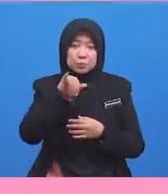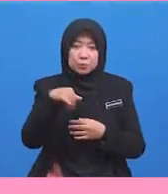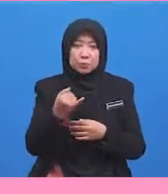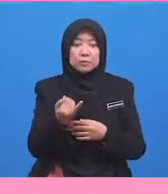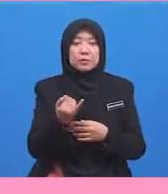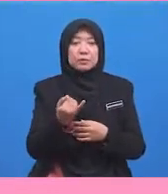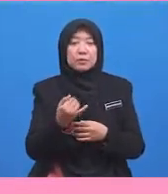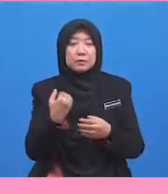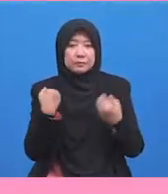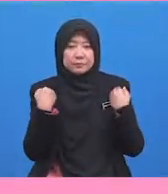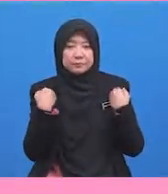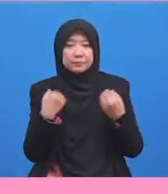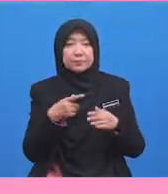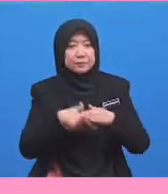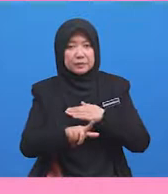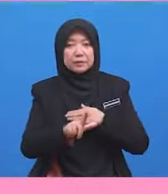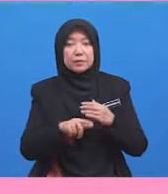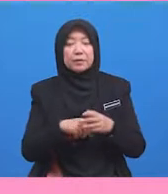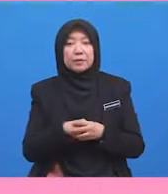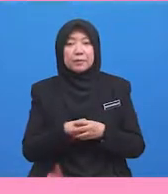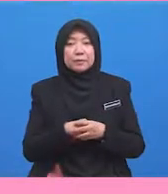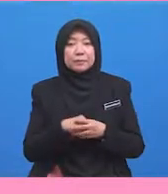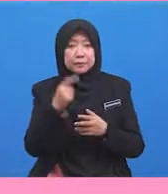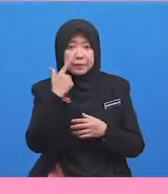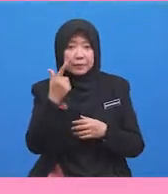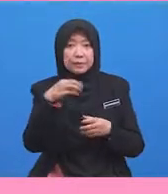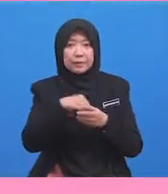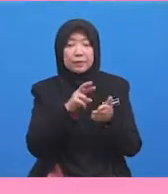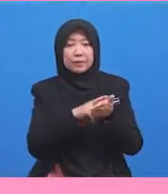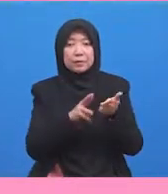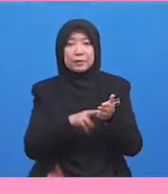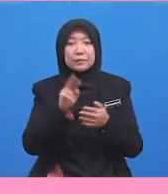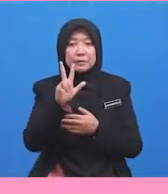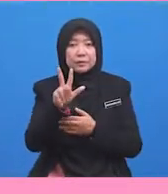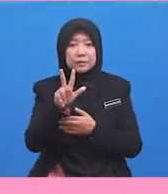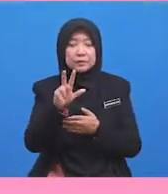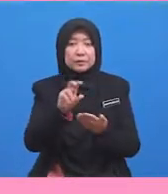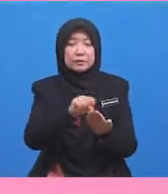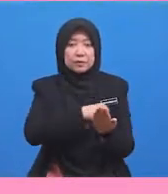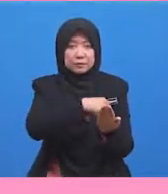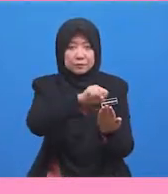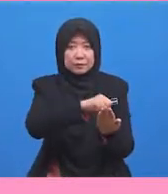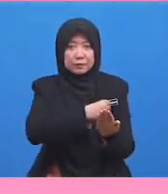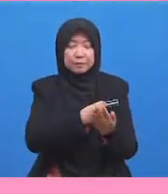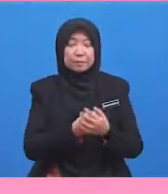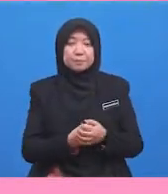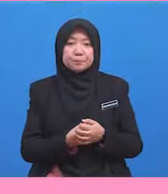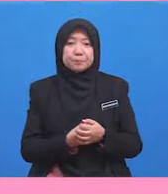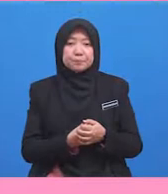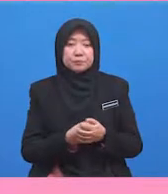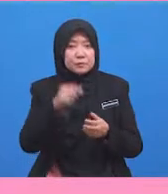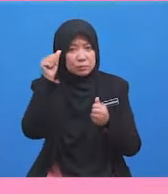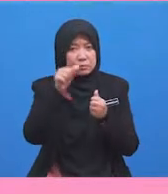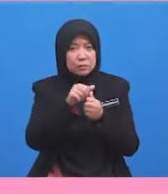melalui saja ini nilai ini dapat dilihat pada rangkap ketiga saja yang mana penyajak